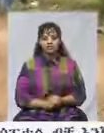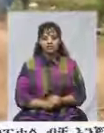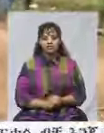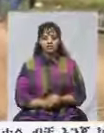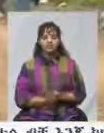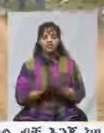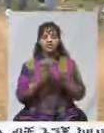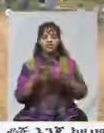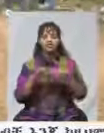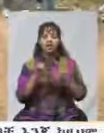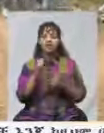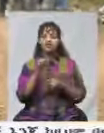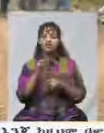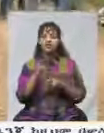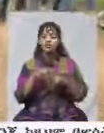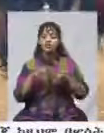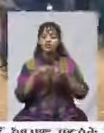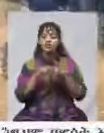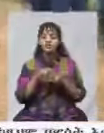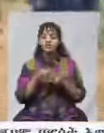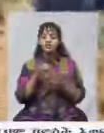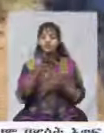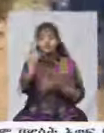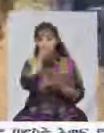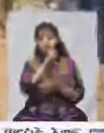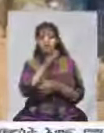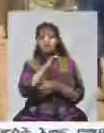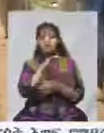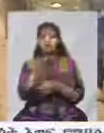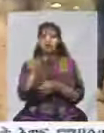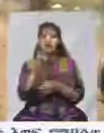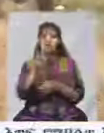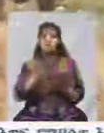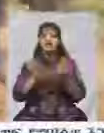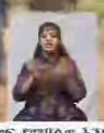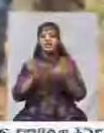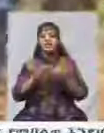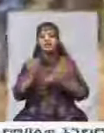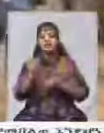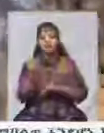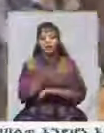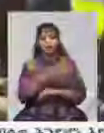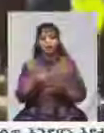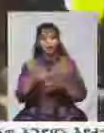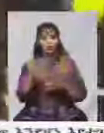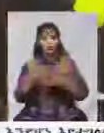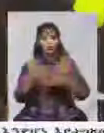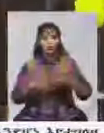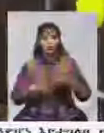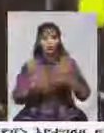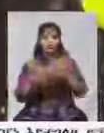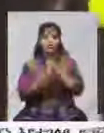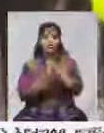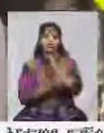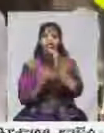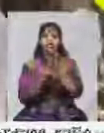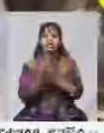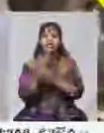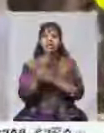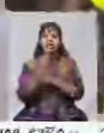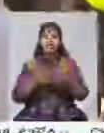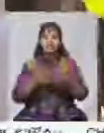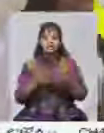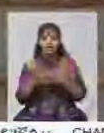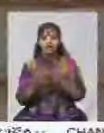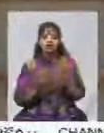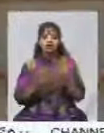በስልጤ ዞን አልቾ ወሪሮ ወረዳ ግምታቸው ከ105 ሚሊዮን ብር በላይ በሆነ ወጪ የተገነቡ መሰረተ ልማቶች ተመርቀው